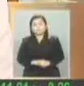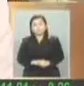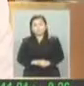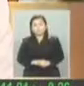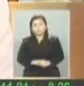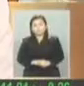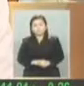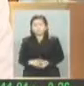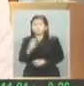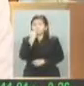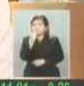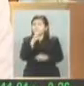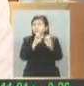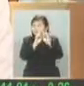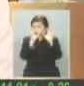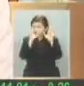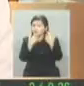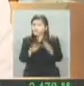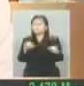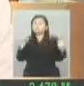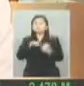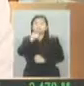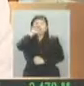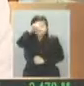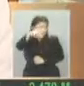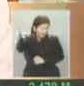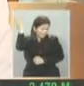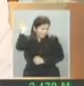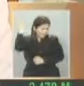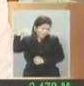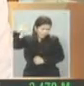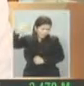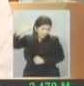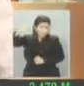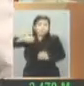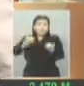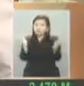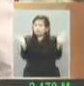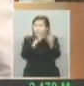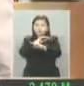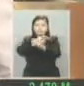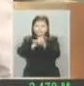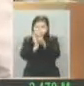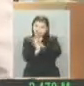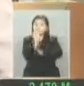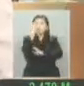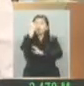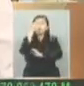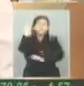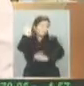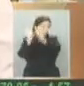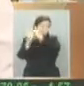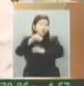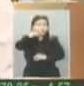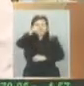ค ่ ะ เห็นได้ชัดนะครับว่าบทบาทของช้างจากอดีตสู่ปัจจุบันนั้นเปลี่ยนแปลงไปจากในอดีตในประวัติศาสตร์นั้นเคยเป็นสัต